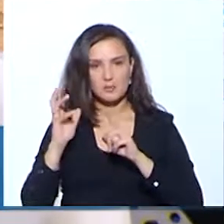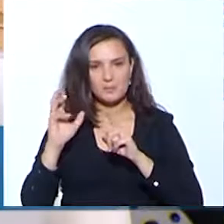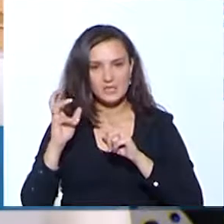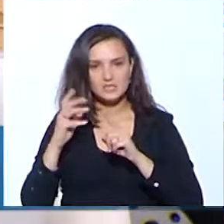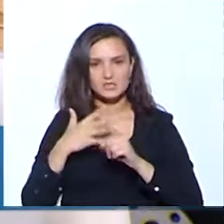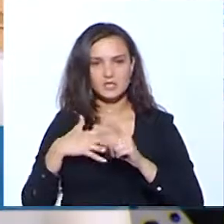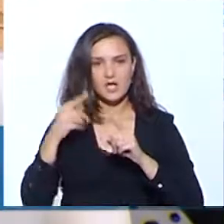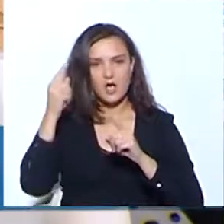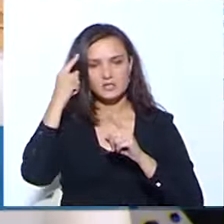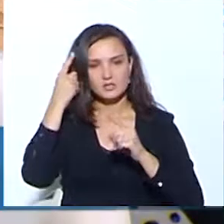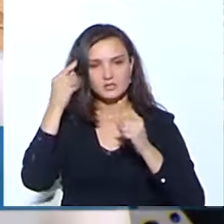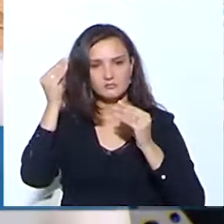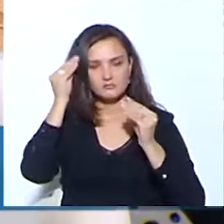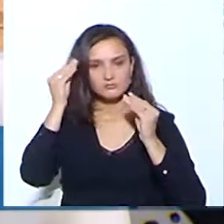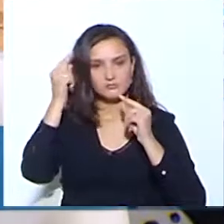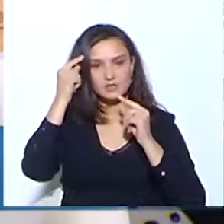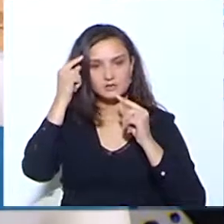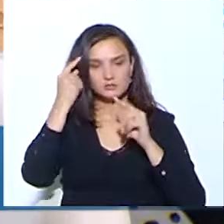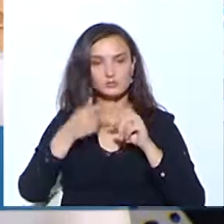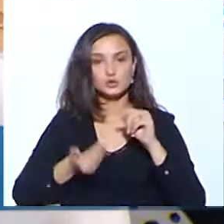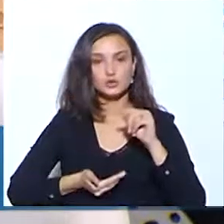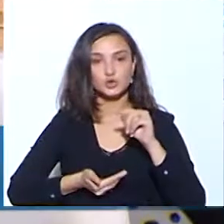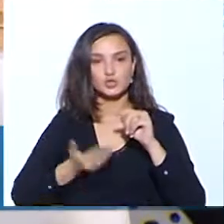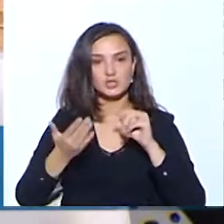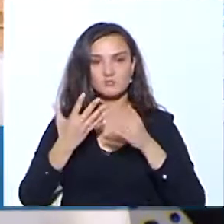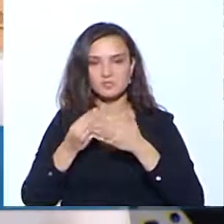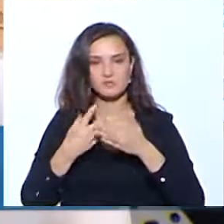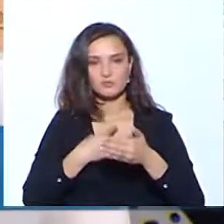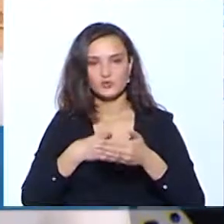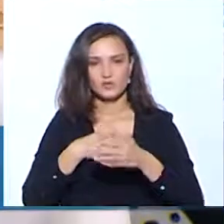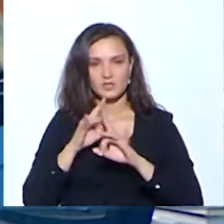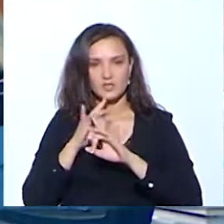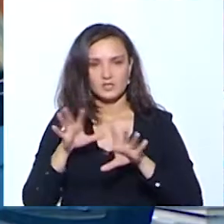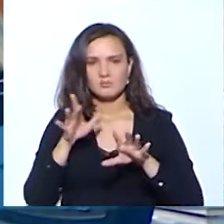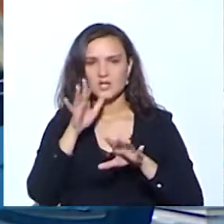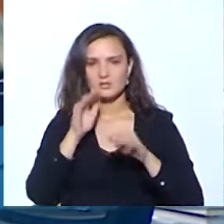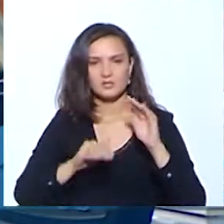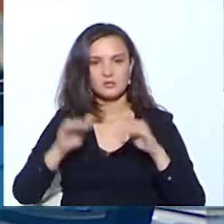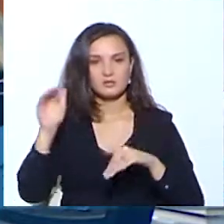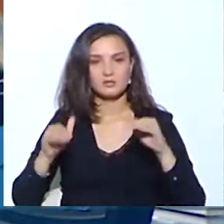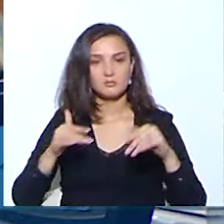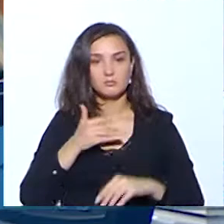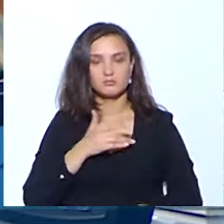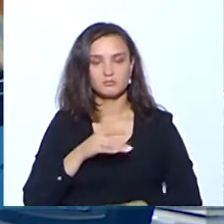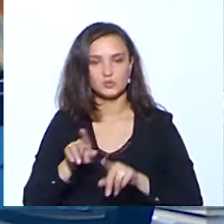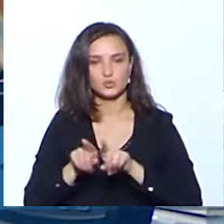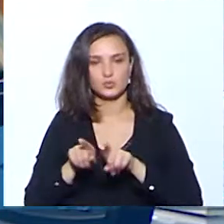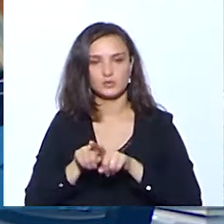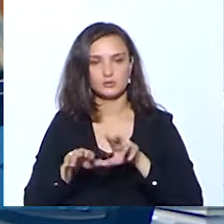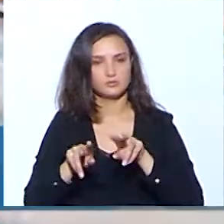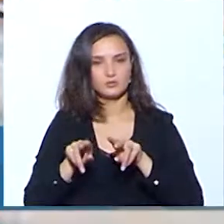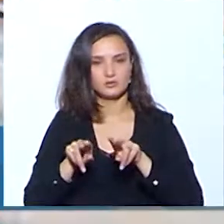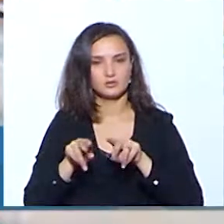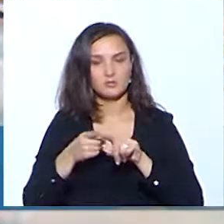დეპრესიული აზრები და მისთვის სიცოცხლემ ფასი დაკარგოს. ასაკის მიუხედავად.